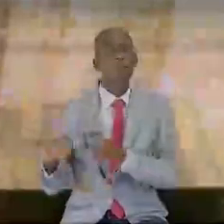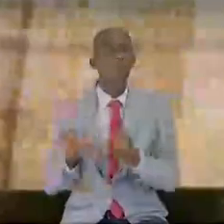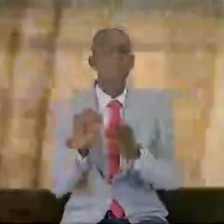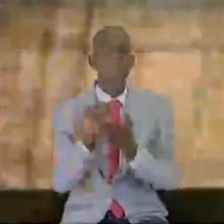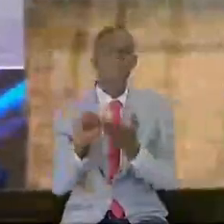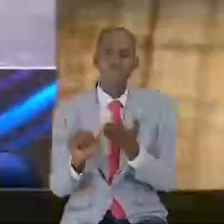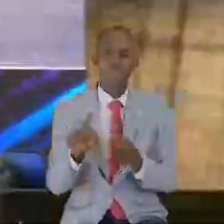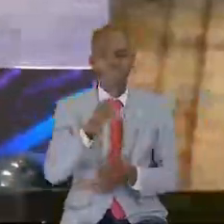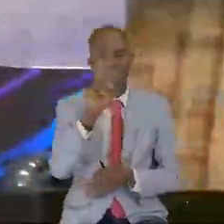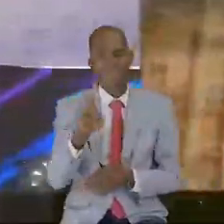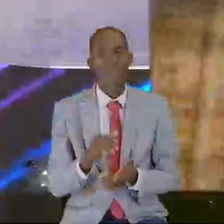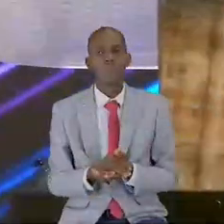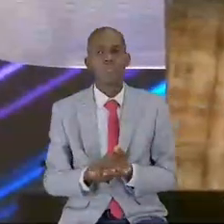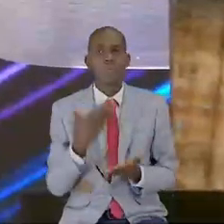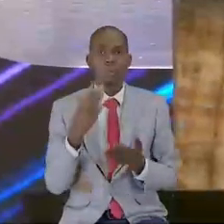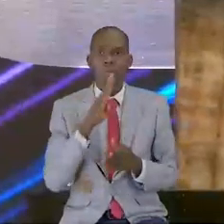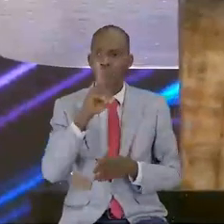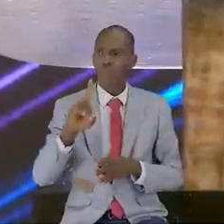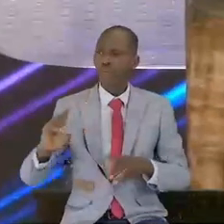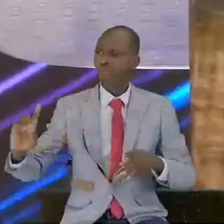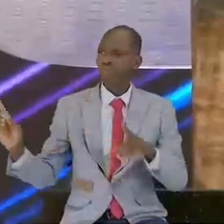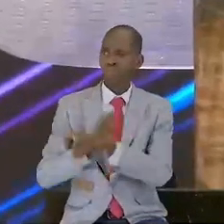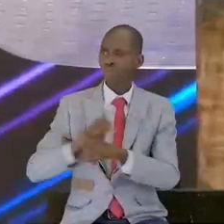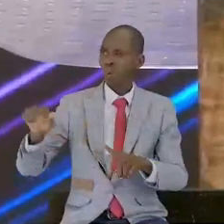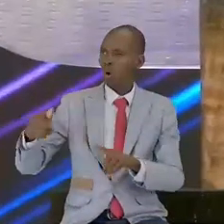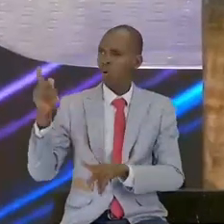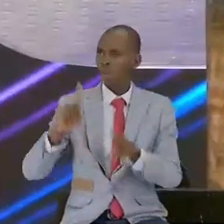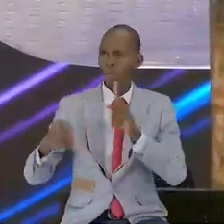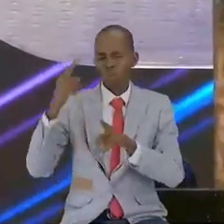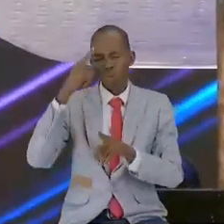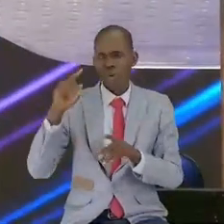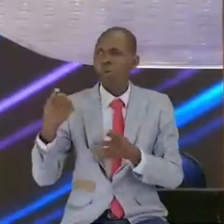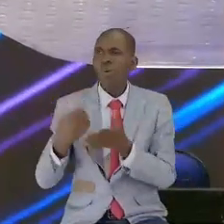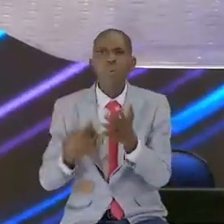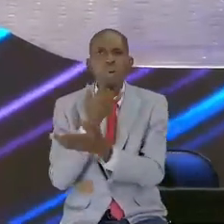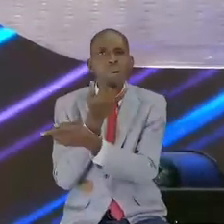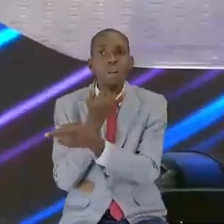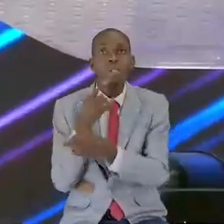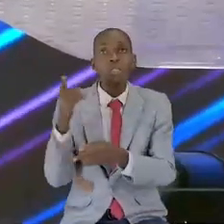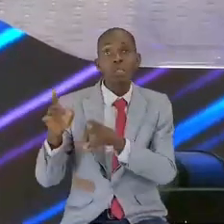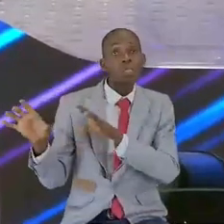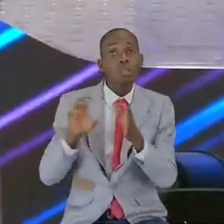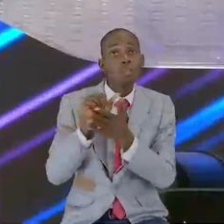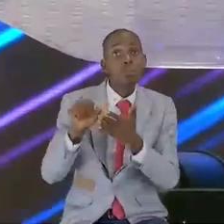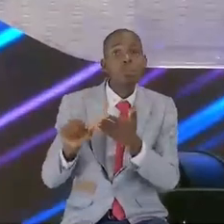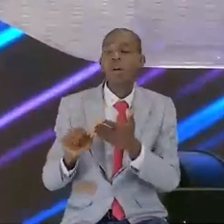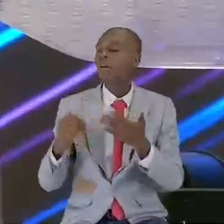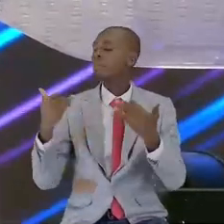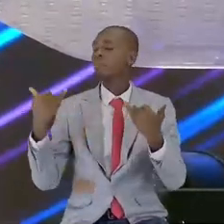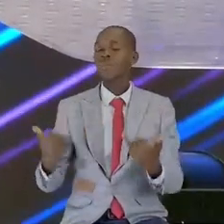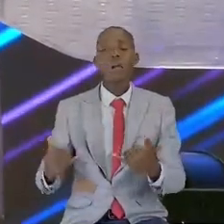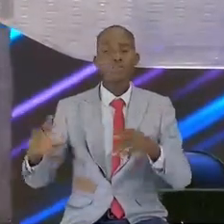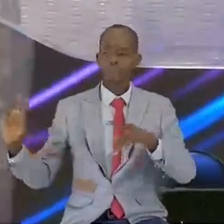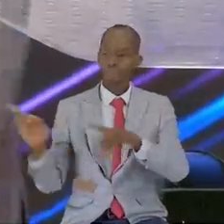l'adultère. Peut-être même tu as discipliné les autres. Qu'est-ce qu'il a fait? Il a commis adultère. Ah, pas dans